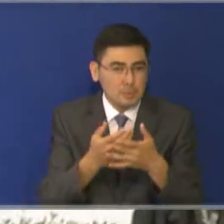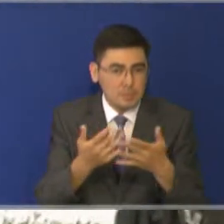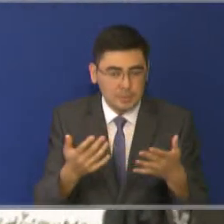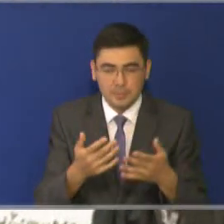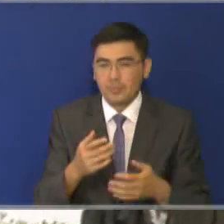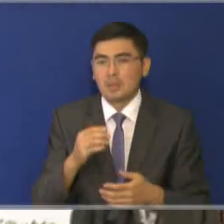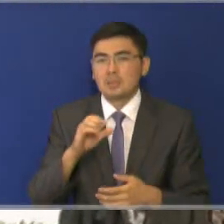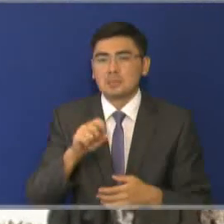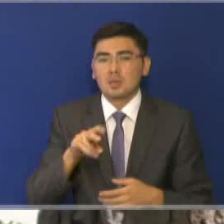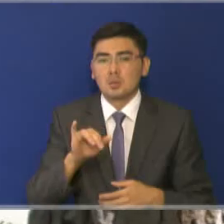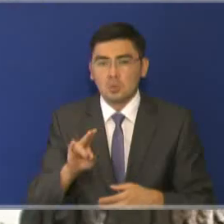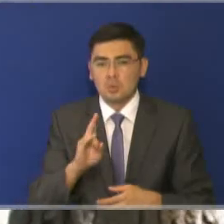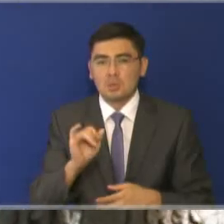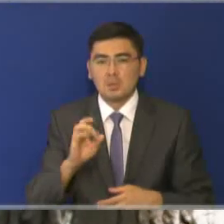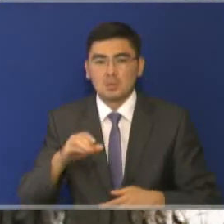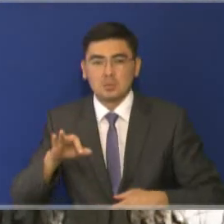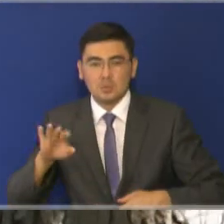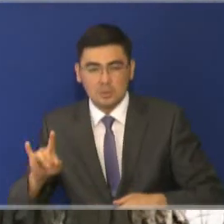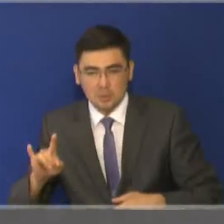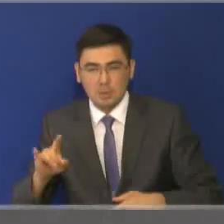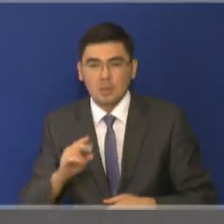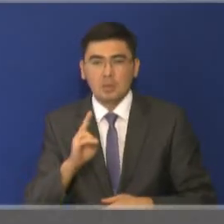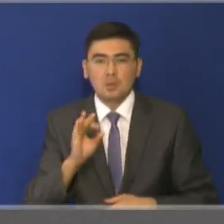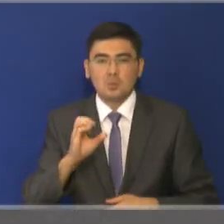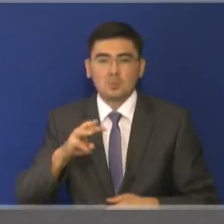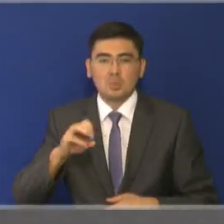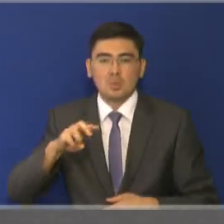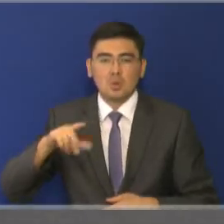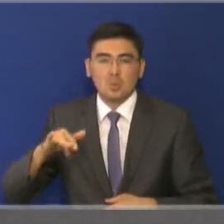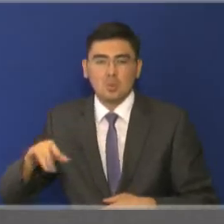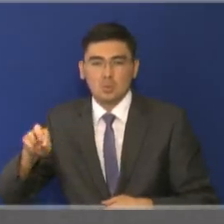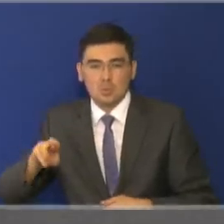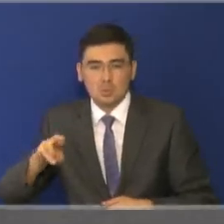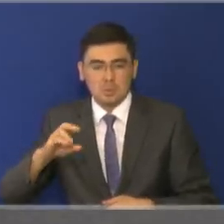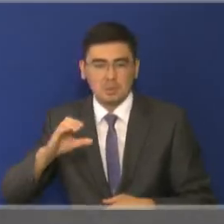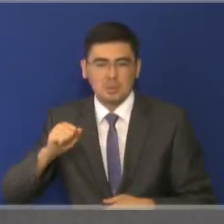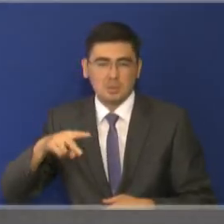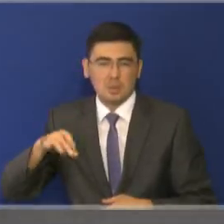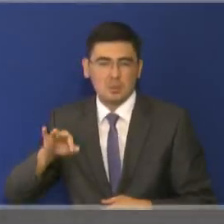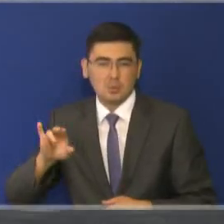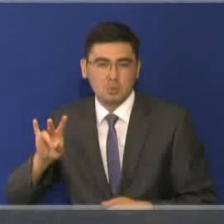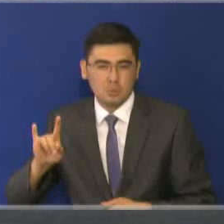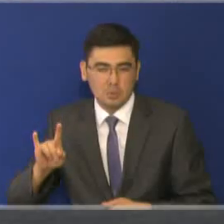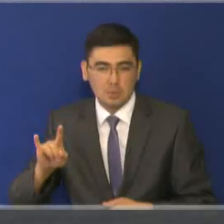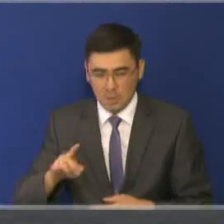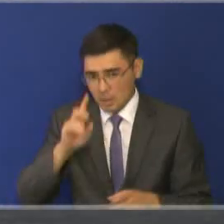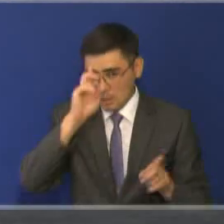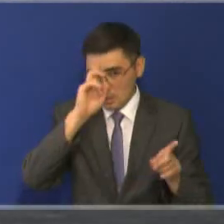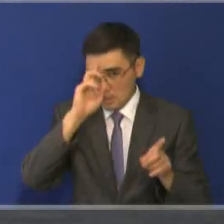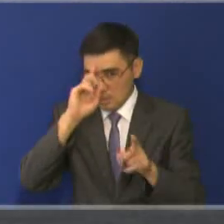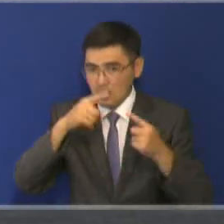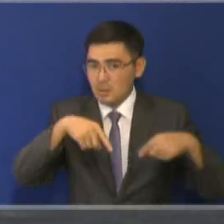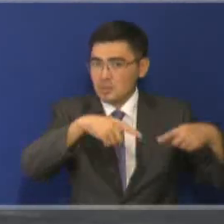салондары, шаштараздар, косметикалық және косметологиялық қызмет көрсететін сұлулық орталықтары, мемлекеттік органдар және басқа да